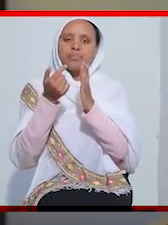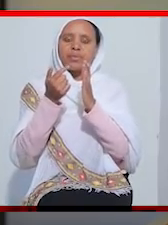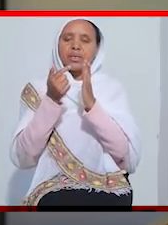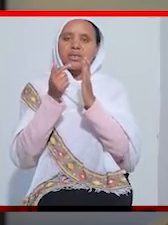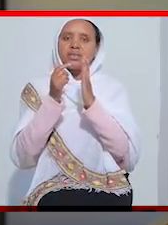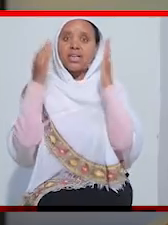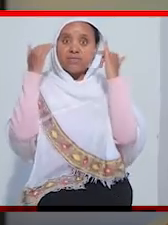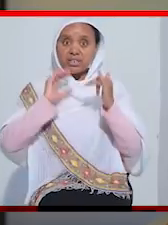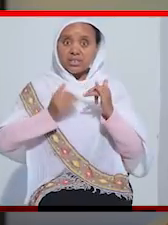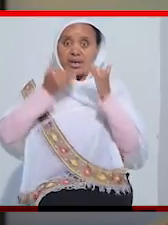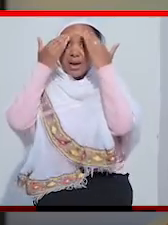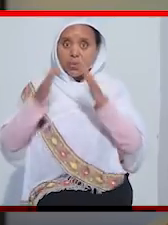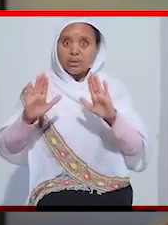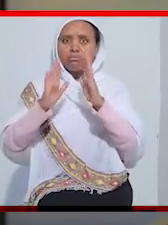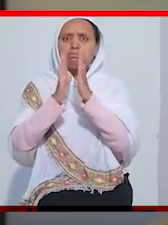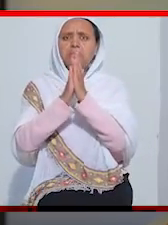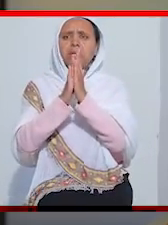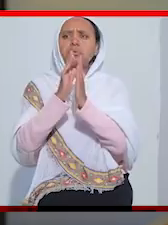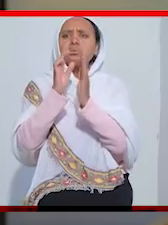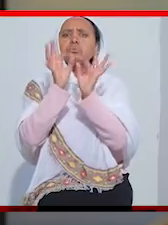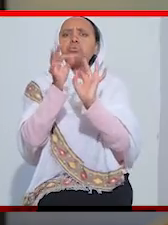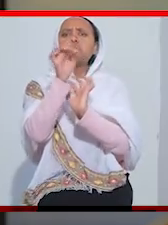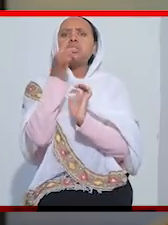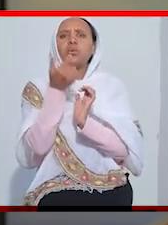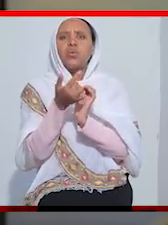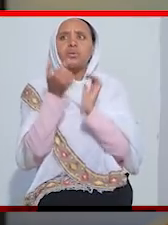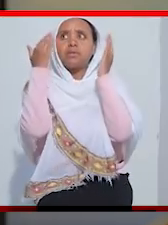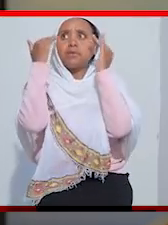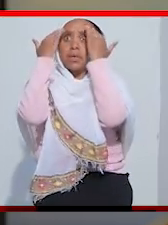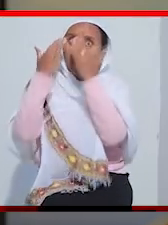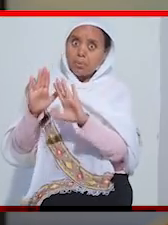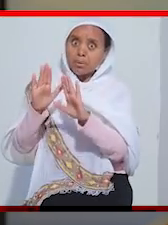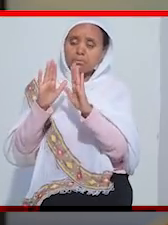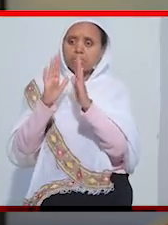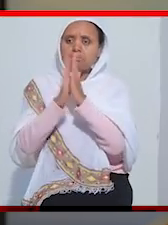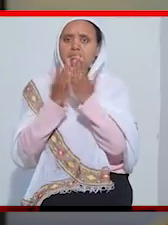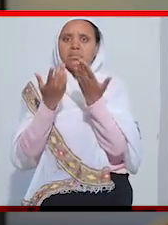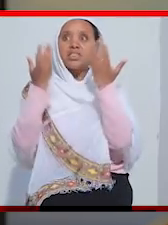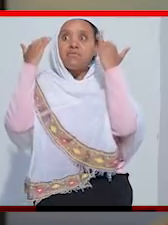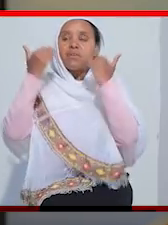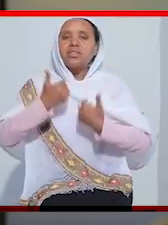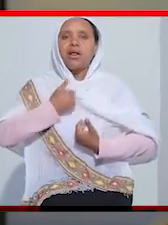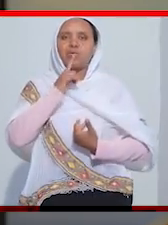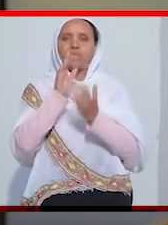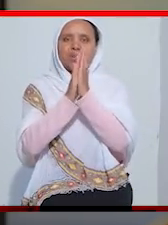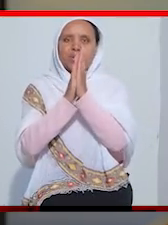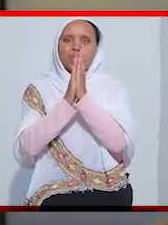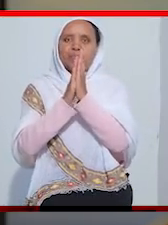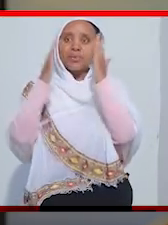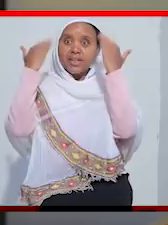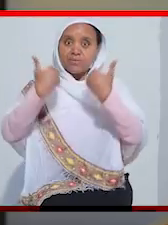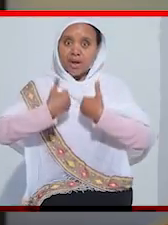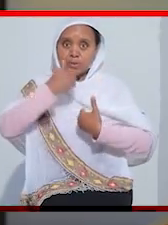ተስፋነ። ተስፋችን ካላወቅ መጸለያችን ምንድን ነው? ተስፋችን ካላወቅ ተስፋ ስላለን